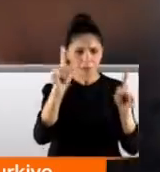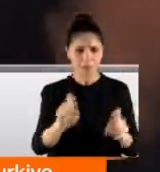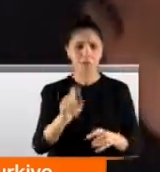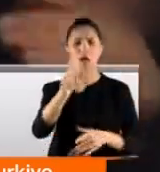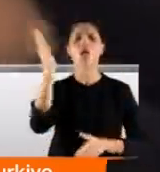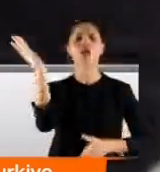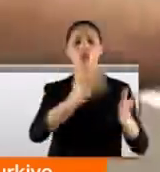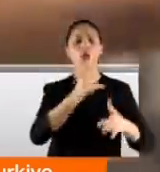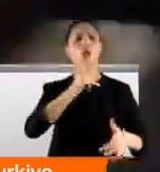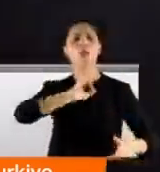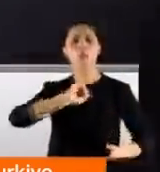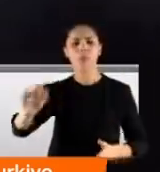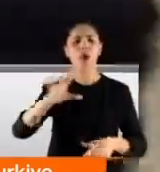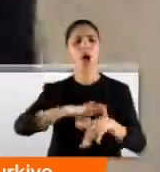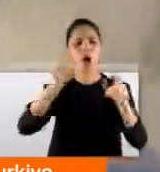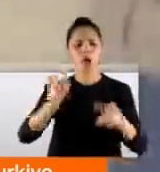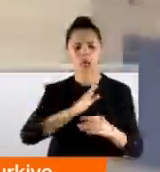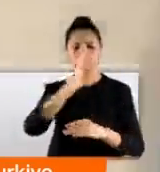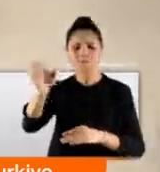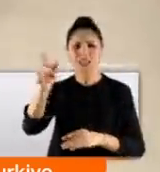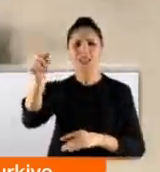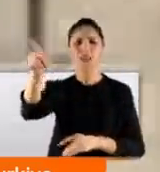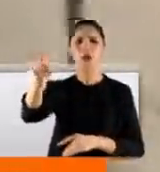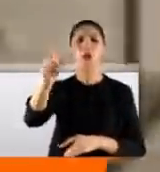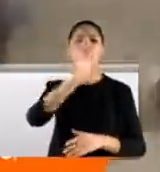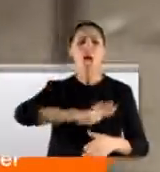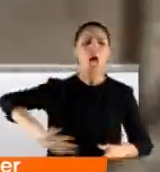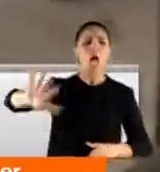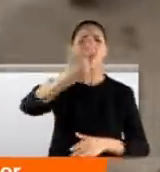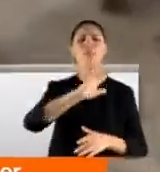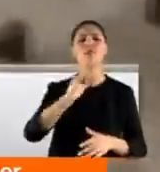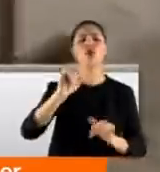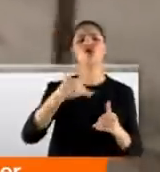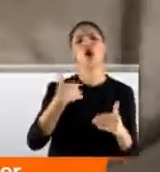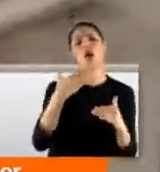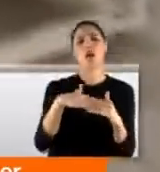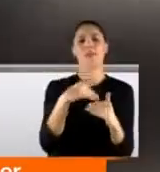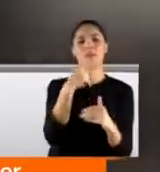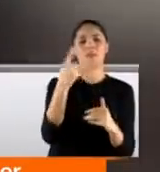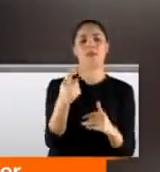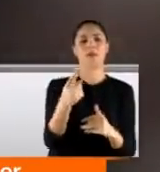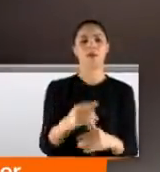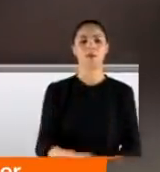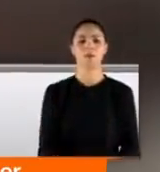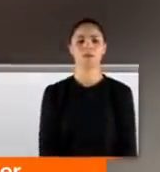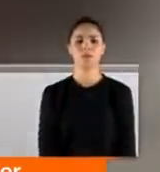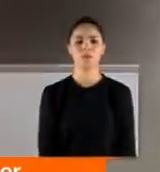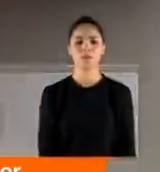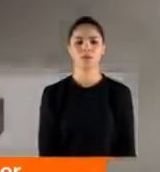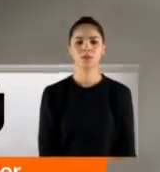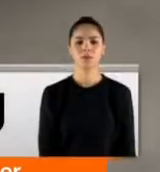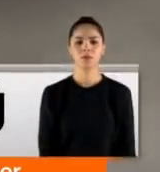de hakaret yedi, hastanelik oldu. Üstelik hepsinin şaka olduğu savunmasıyla karşılaştı.